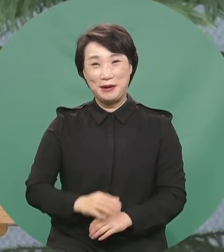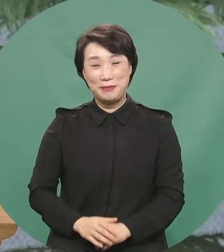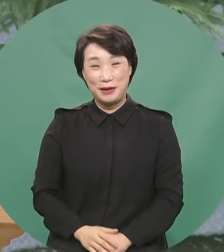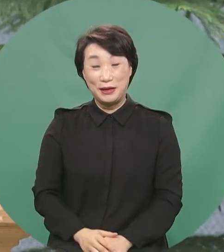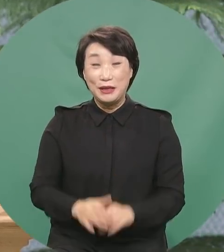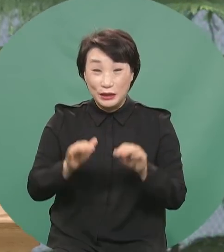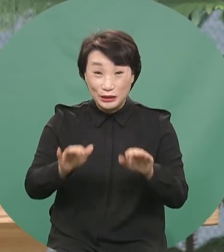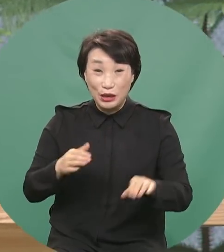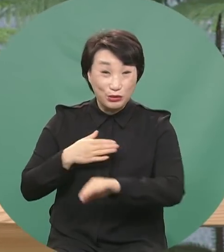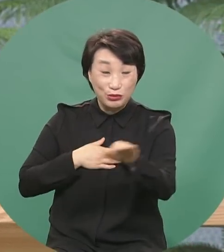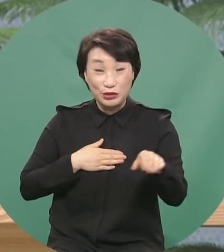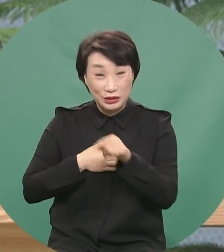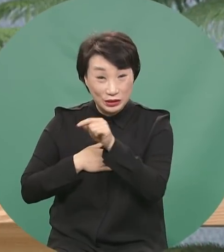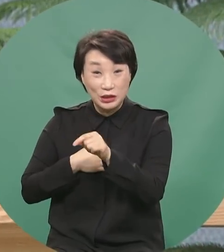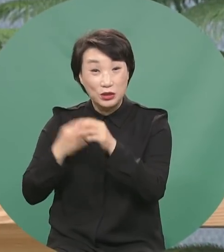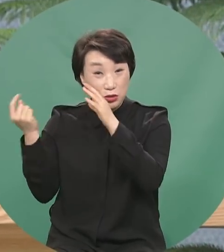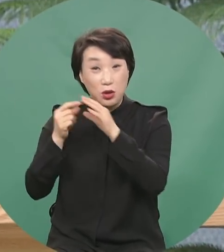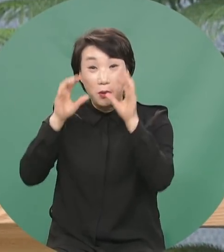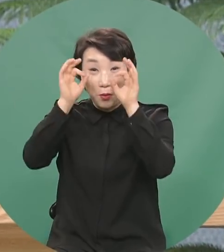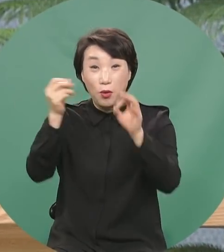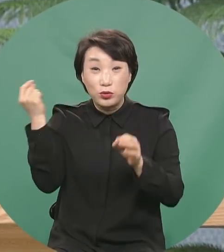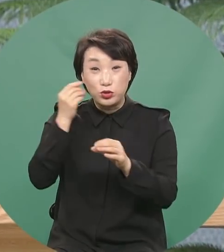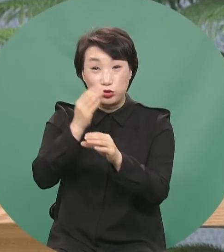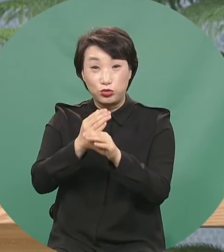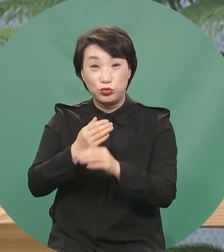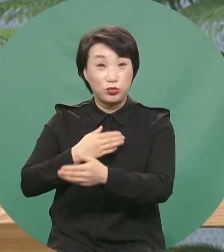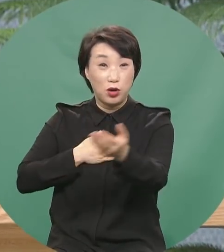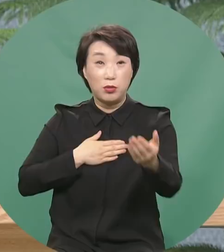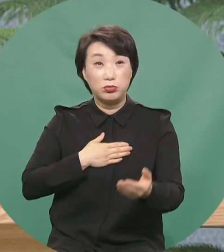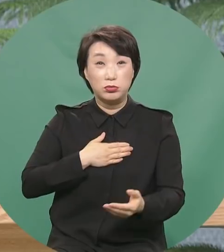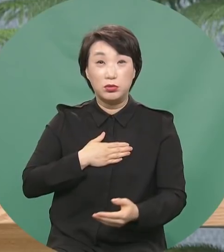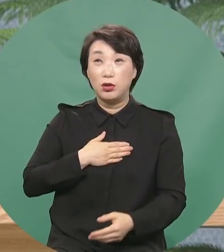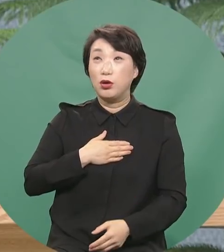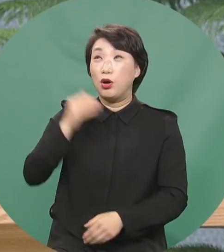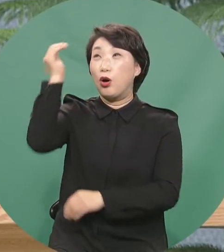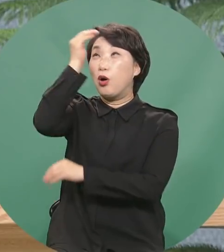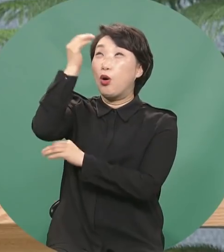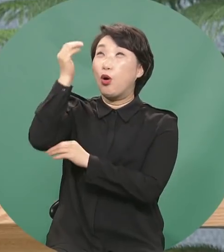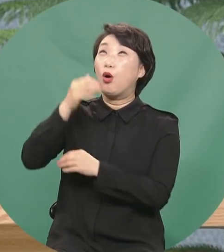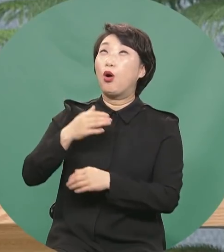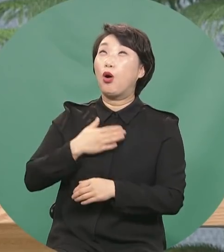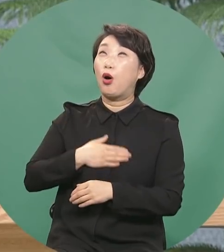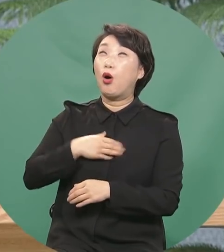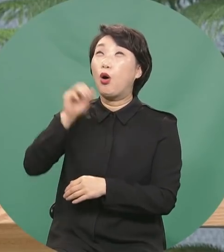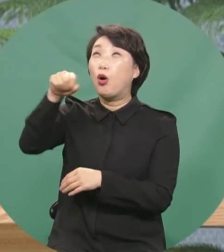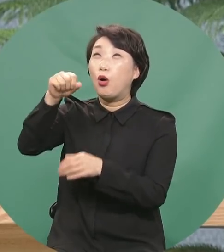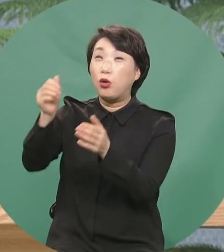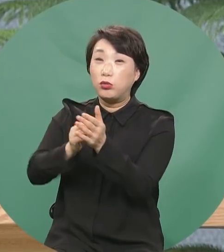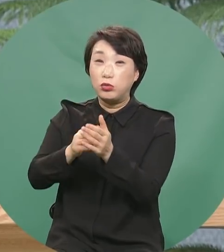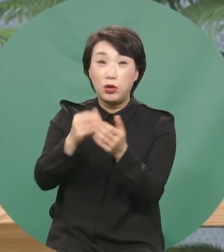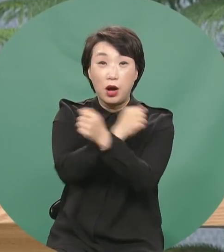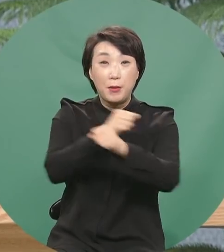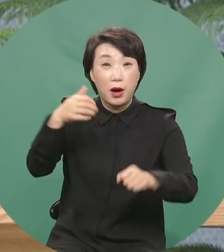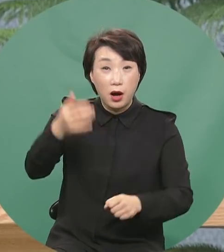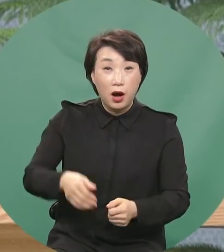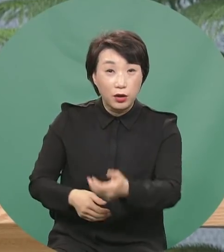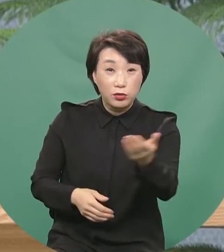그런데 우리는 이 소식을 들으면서도 역시 여전히 해방되지 못하고